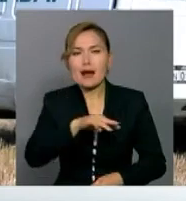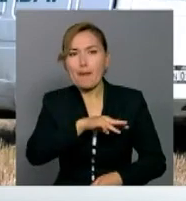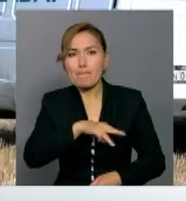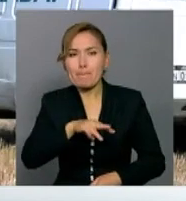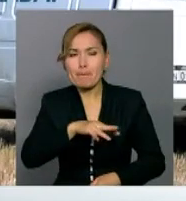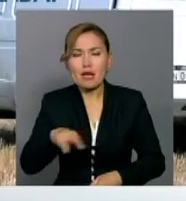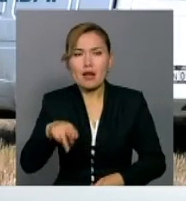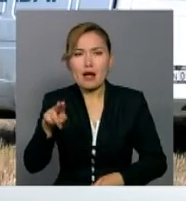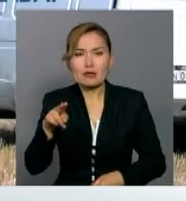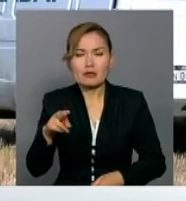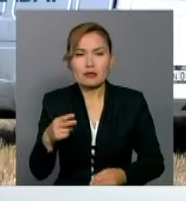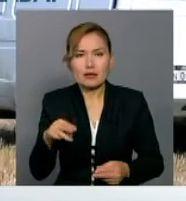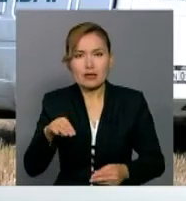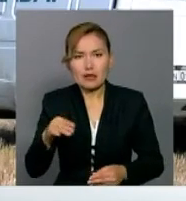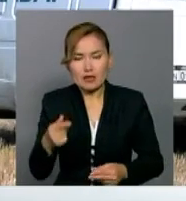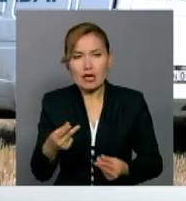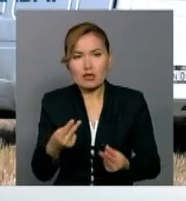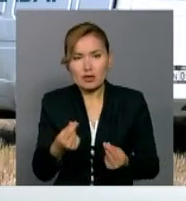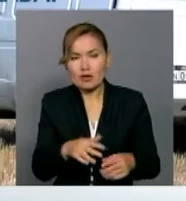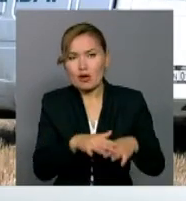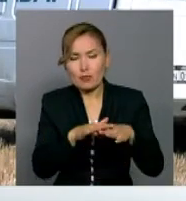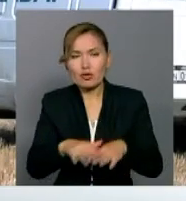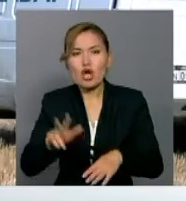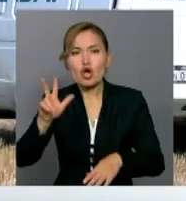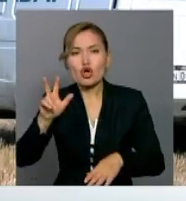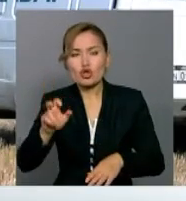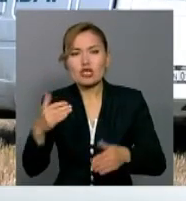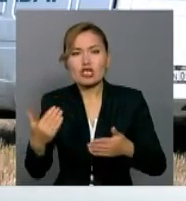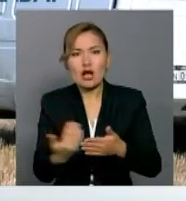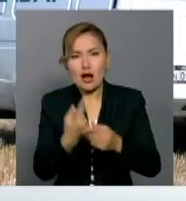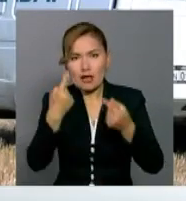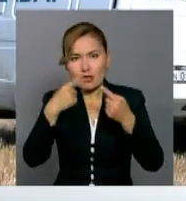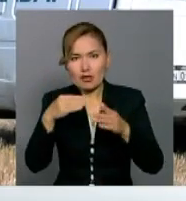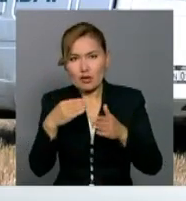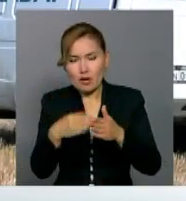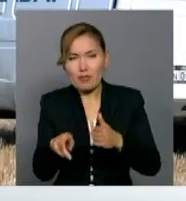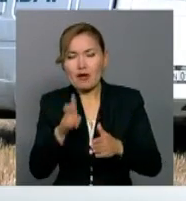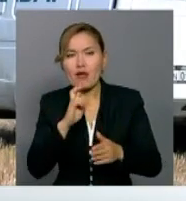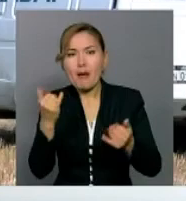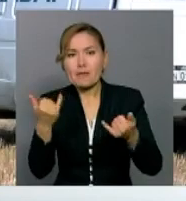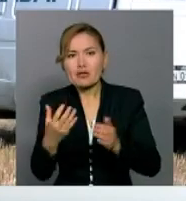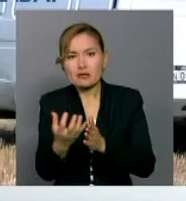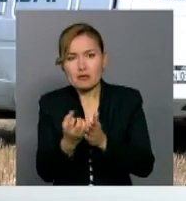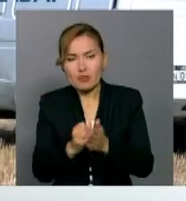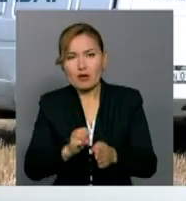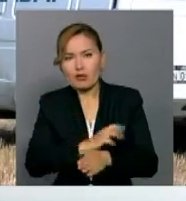аса 300-ден аса жаңа техника алынды. Жанармай толығымен қамтамасыз